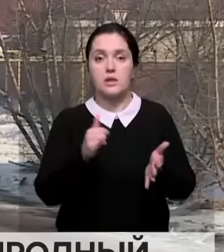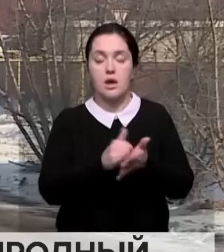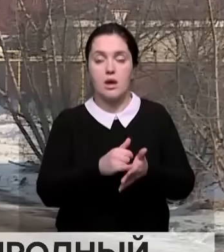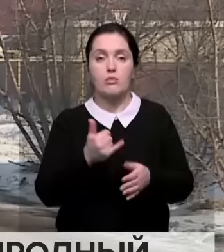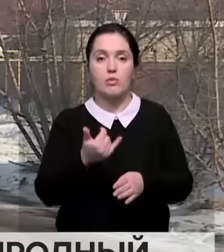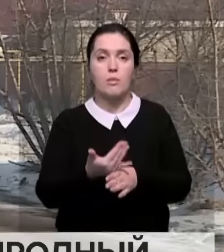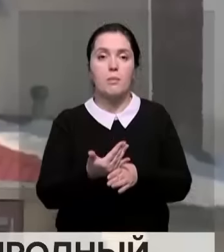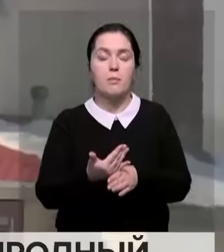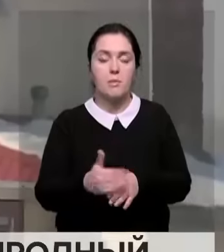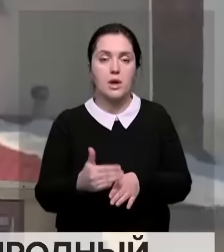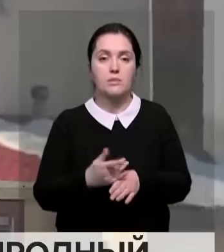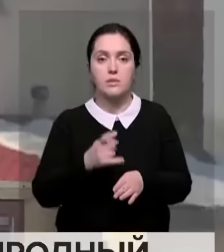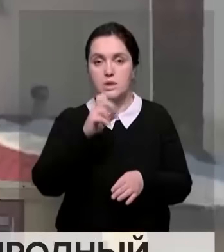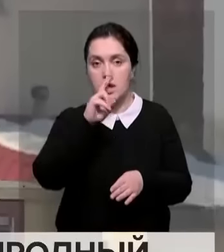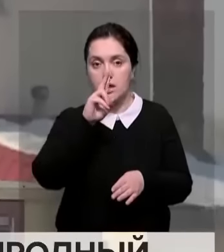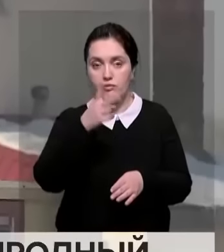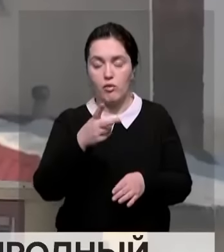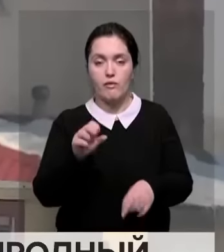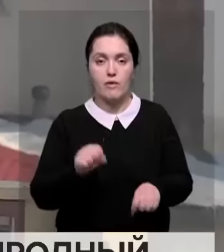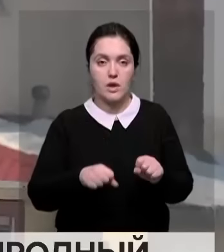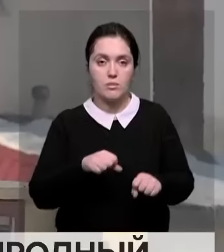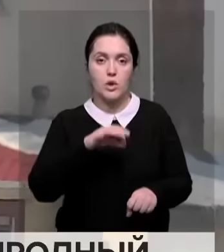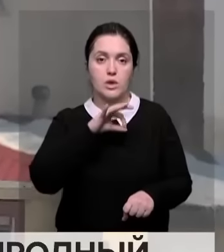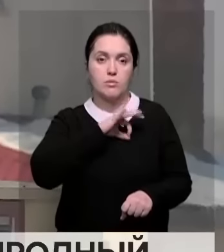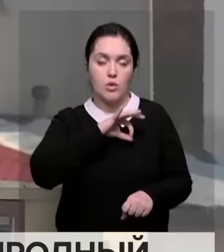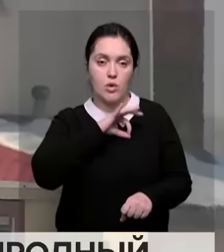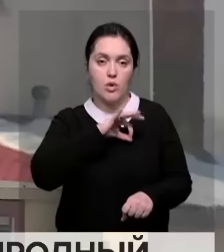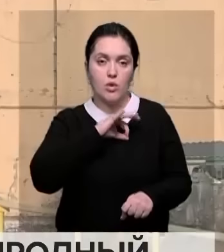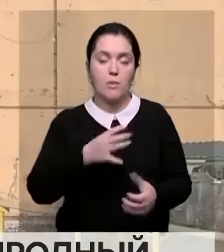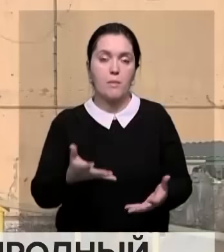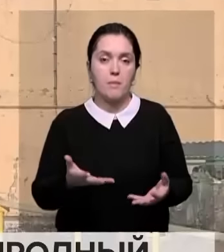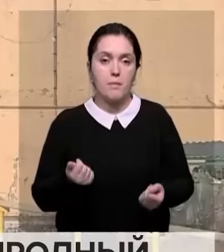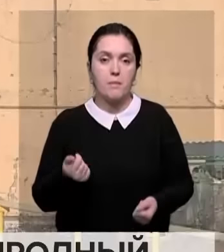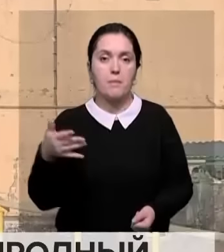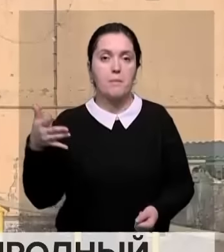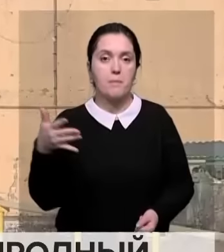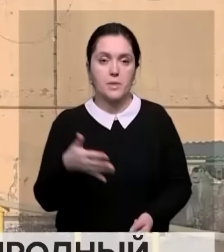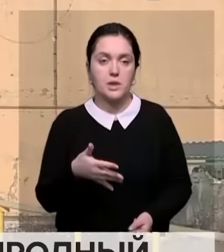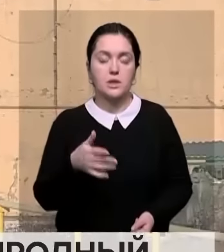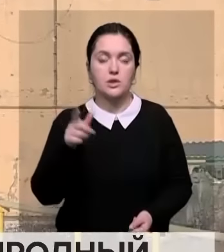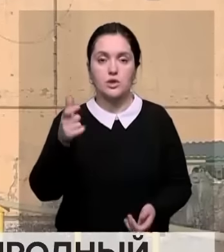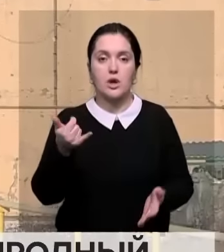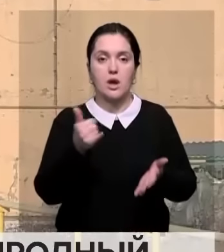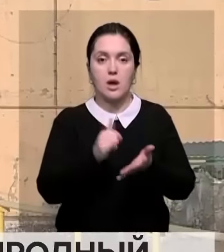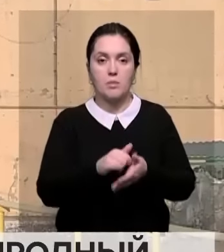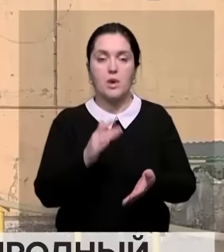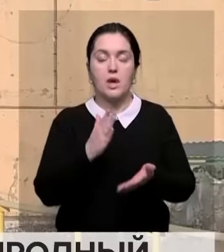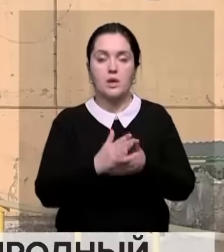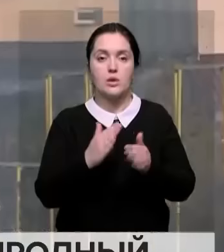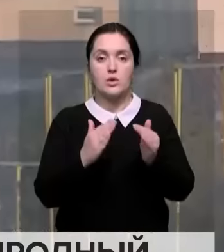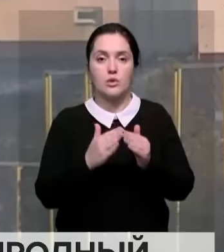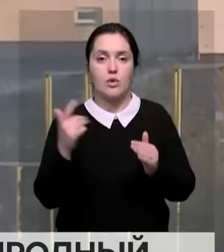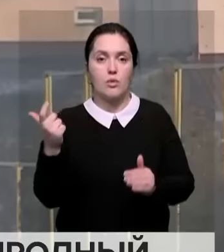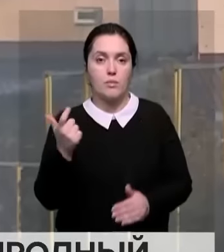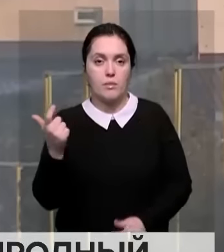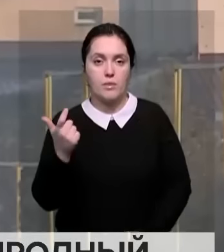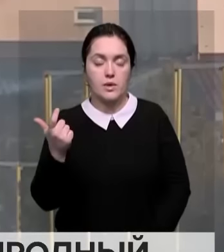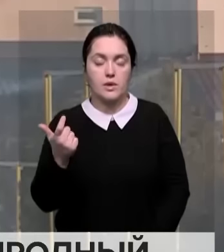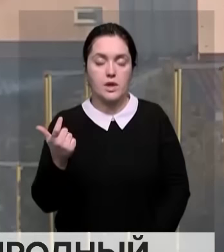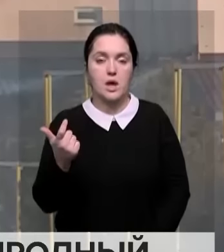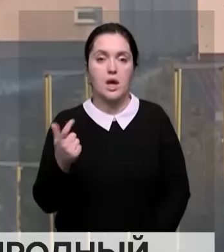проходит поэтапно. За 2 года возможность использовать голубое топливо получат свыше 5000 абонентов. Среди них жители частных домов и жилых